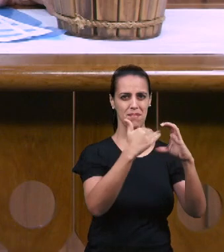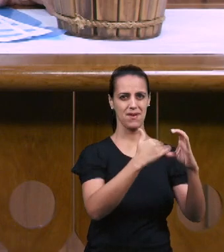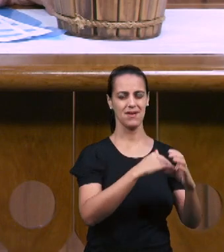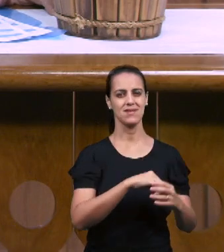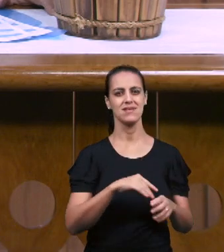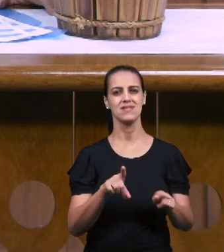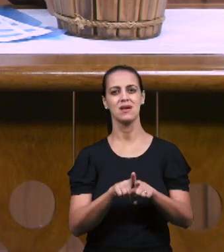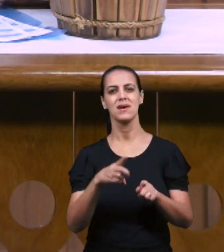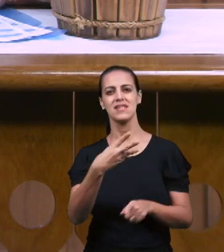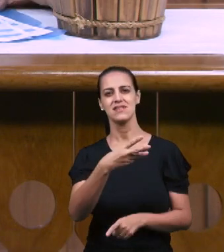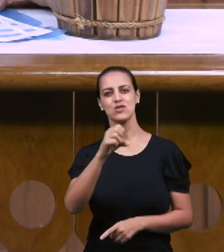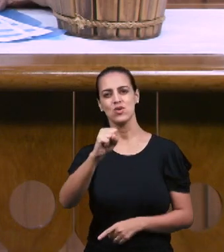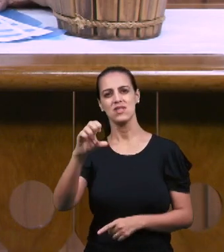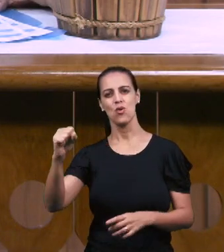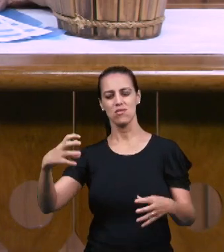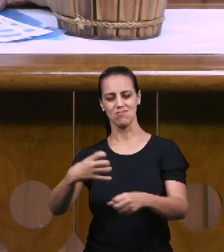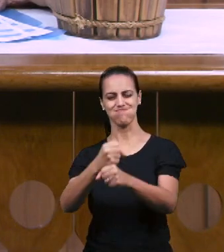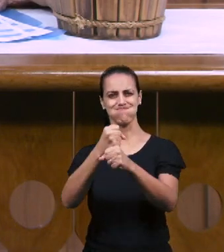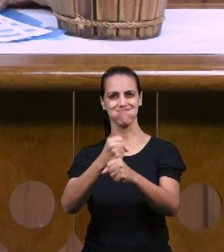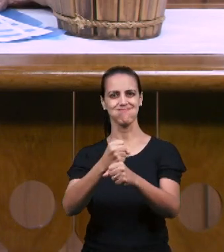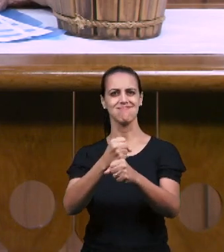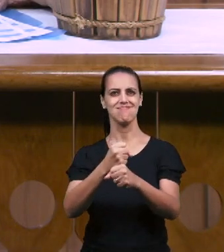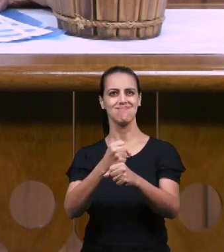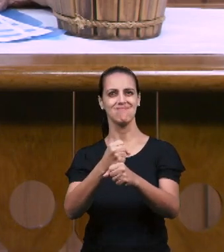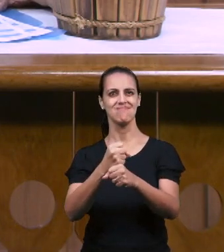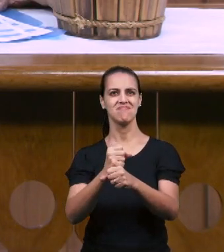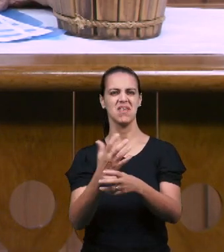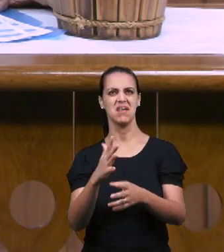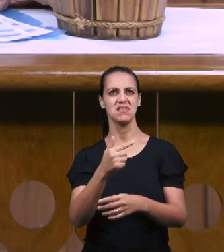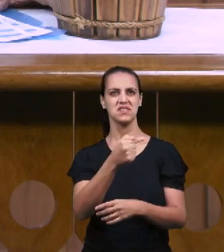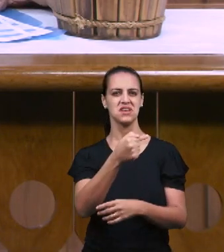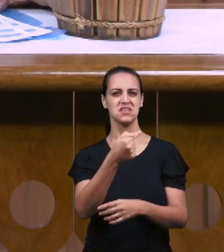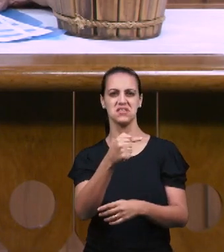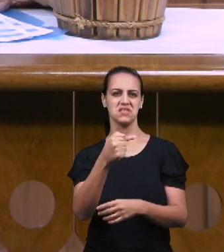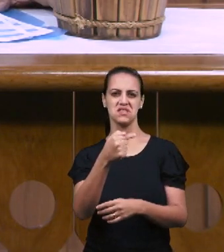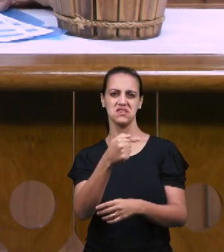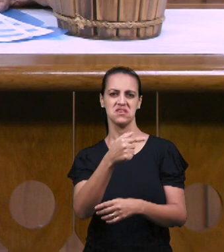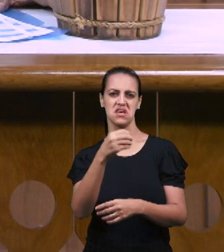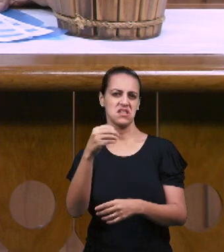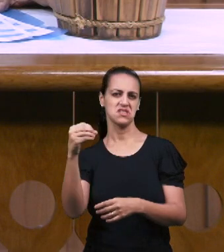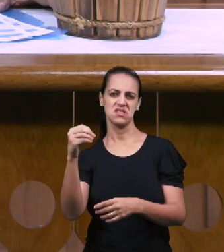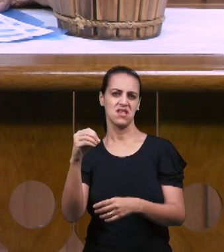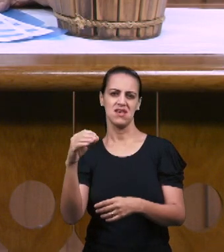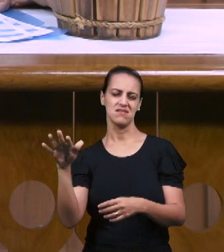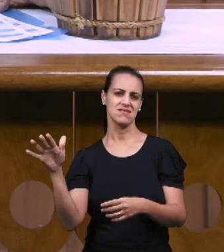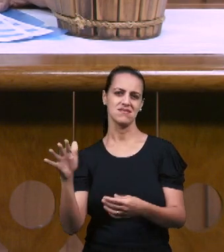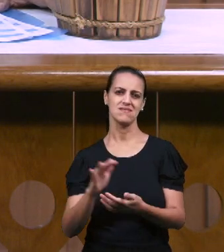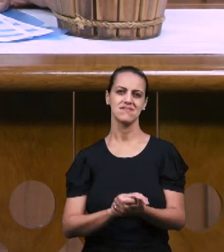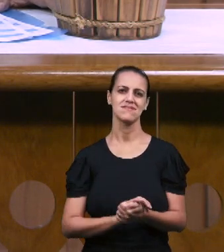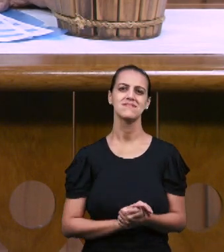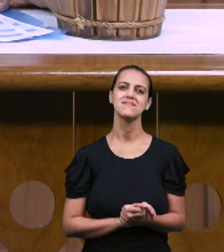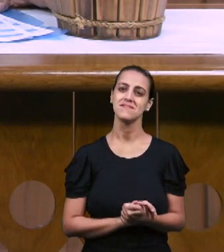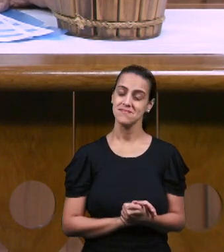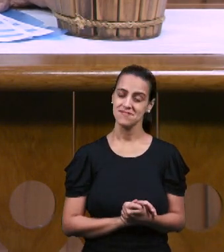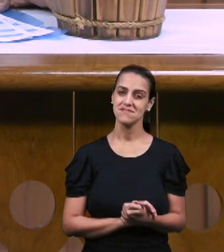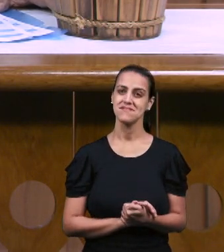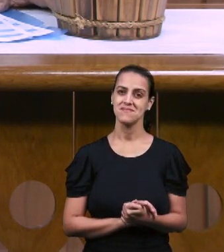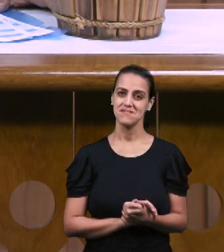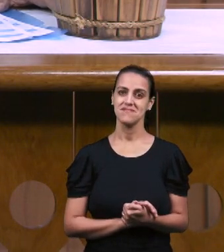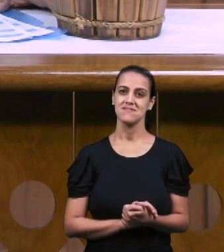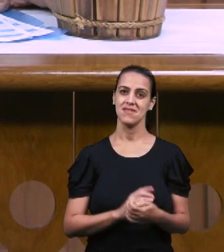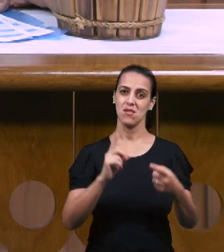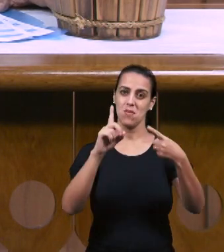388. En sommant cela, ça donne 700 quelques. Vous voyez bien, mes frères, nous avons Minas